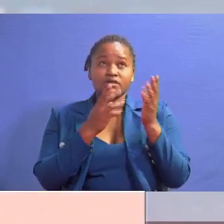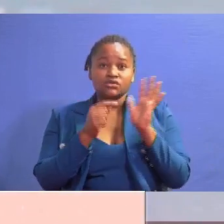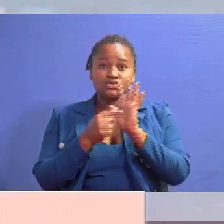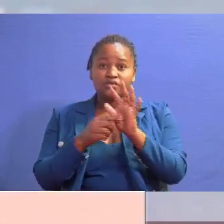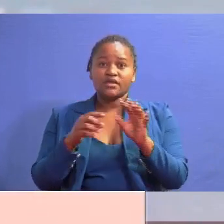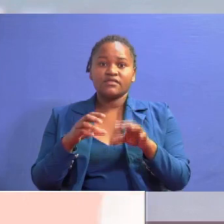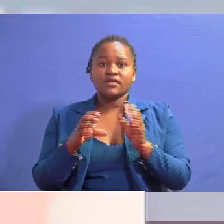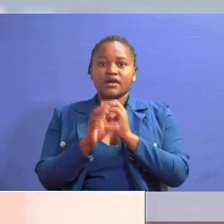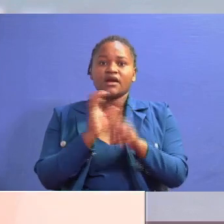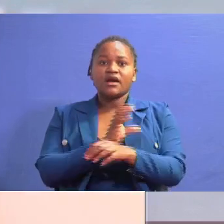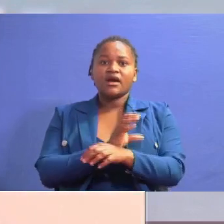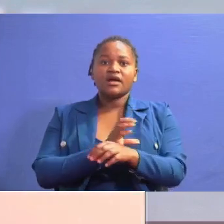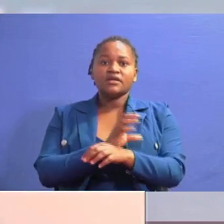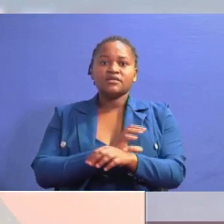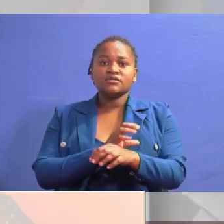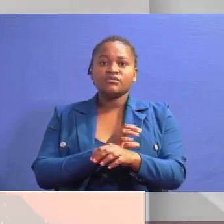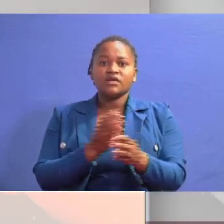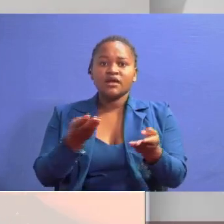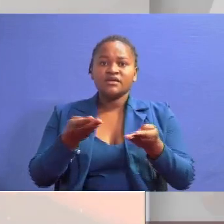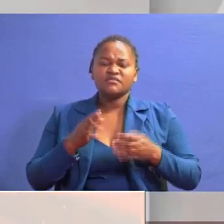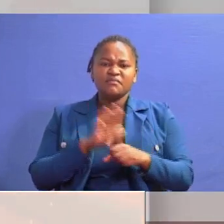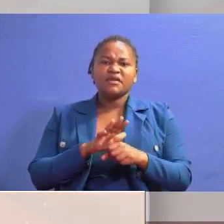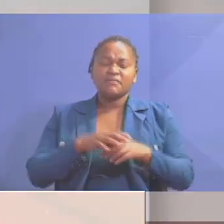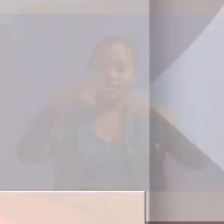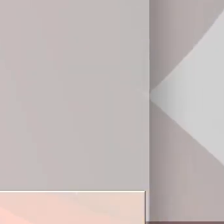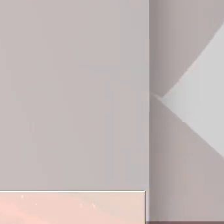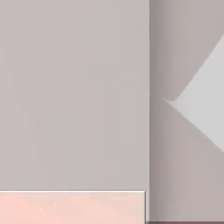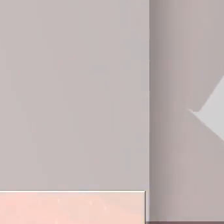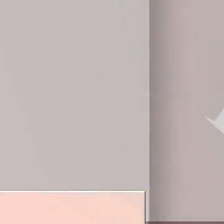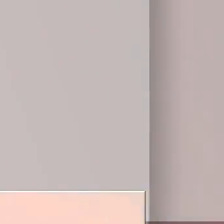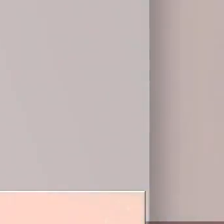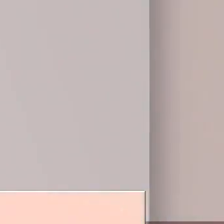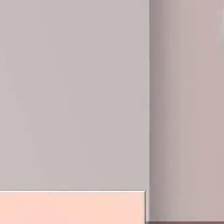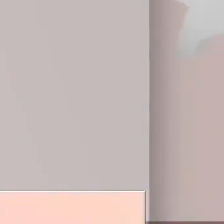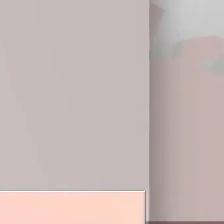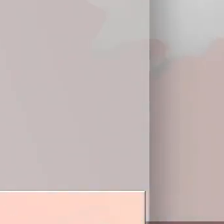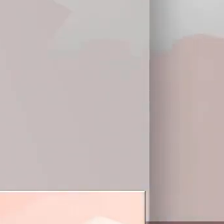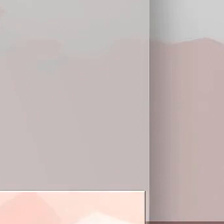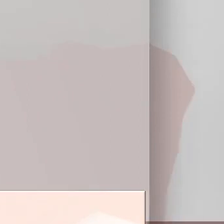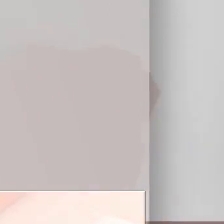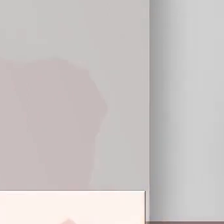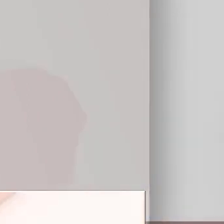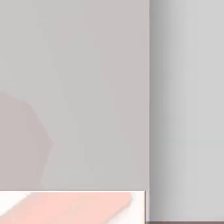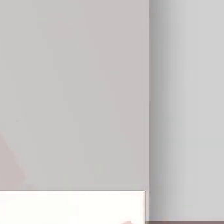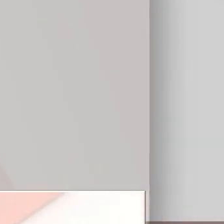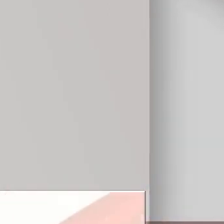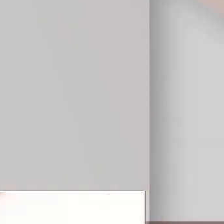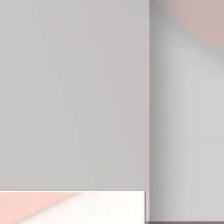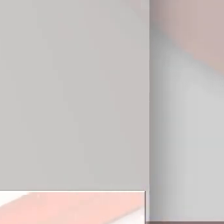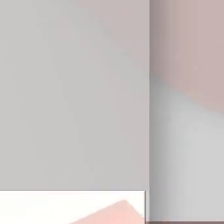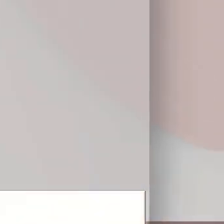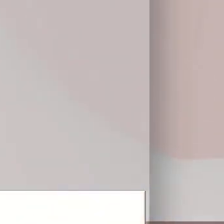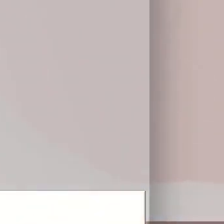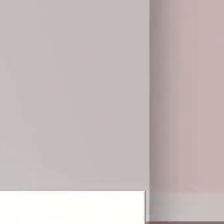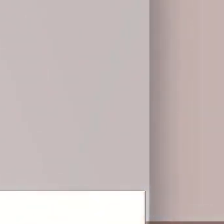kuwa nchi itaendelea kushuhudia mvua katika maeneo mengi humu nchini baadhi ya maeneo yanayotarajiwa kupokea mvua ni eneo la